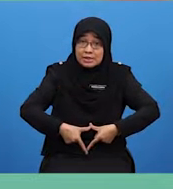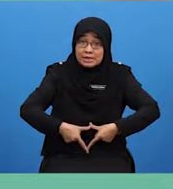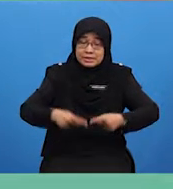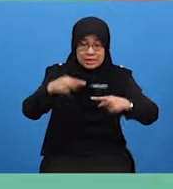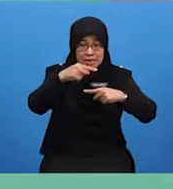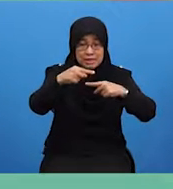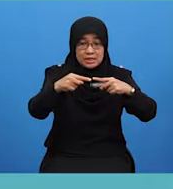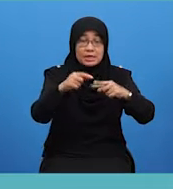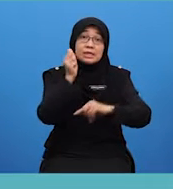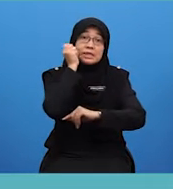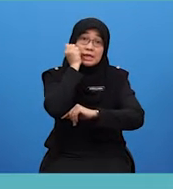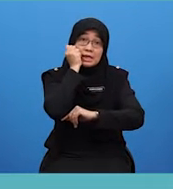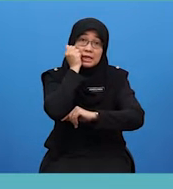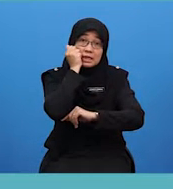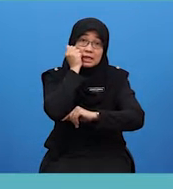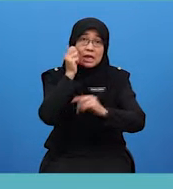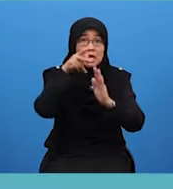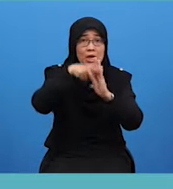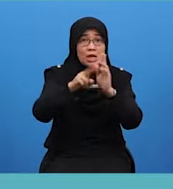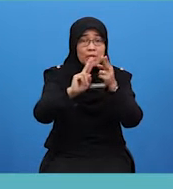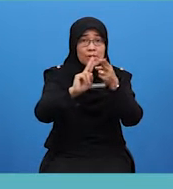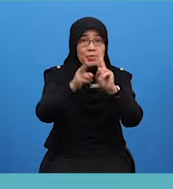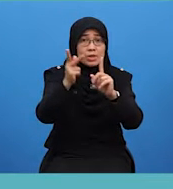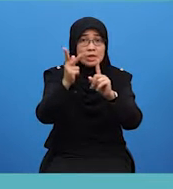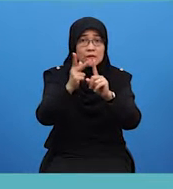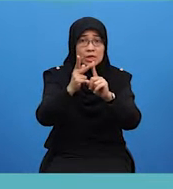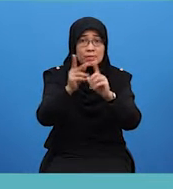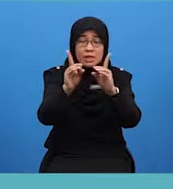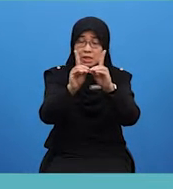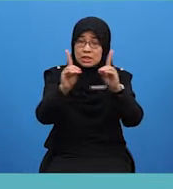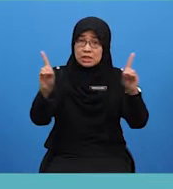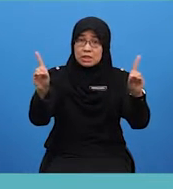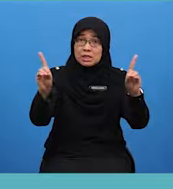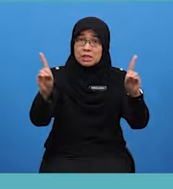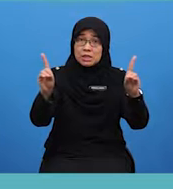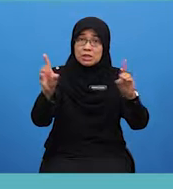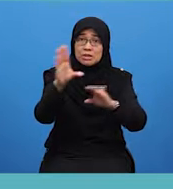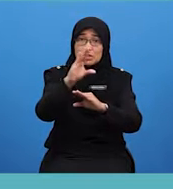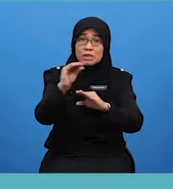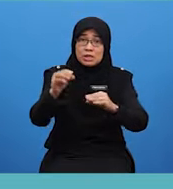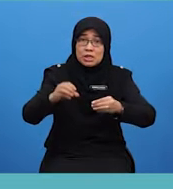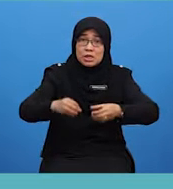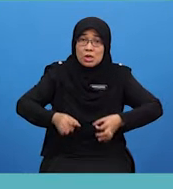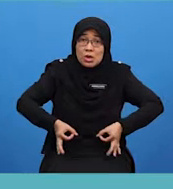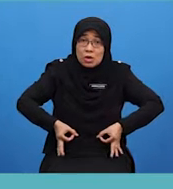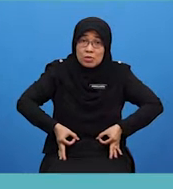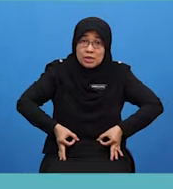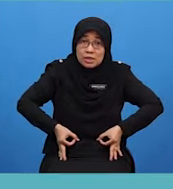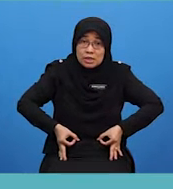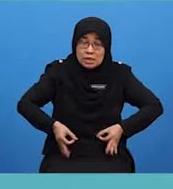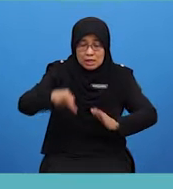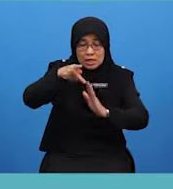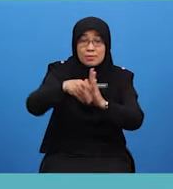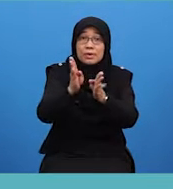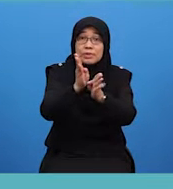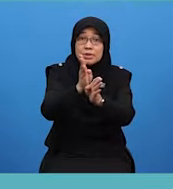Kita haid pula merujuk kepada sri perubahan kepada dinding uterus dan ovari serta pembentukan dan